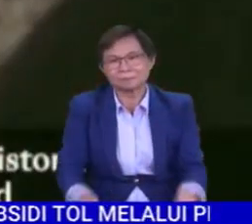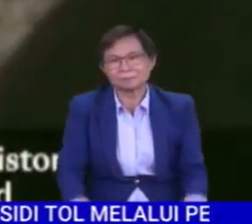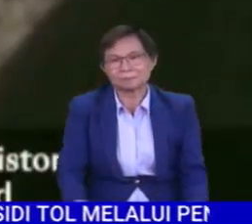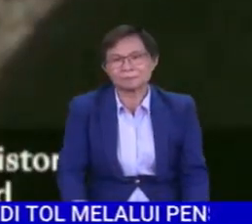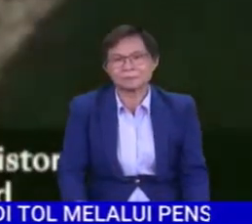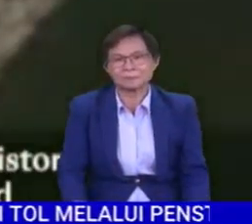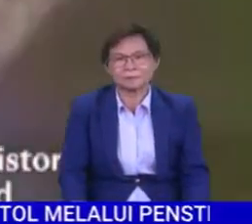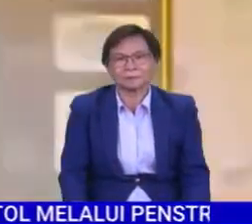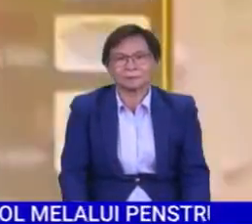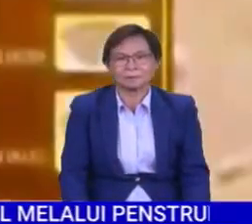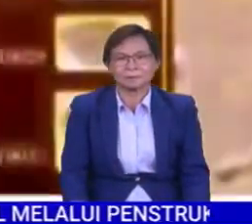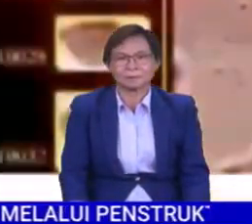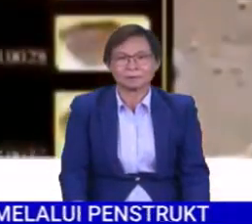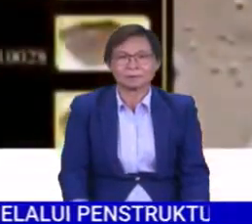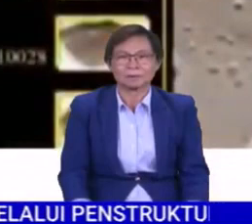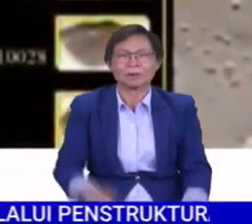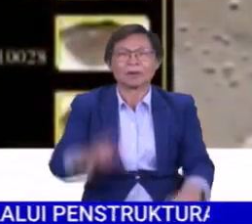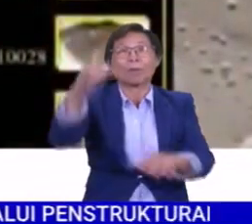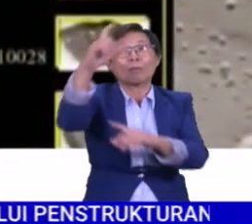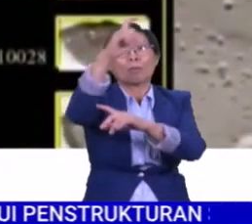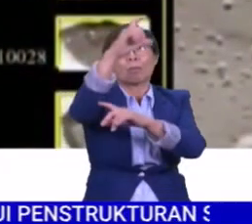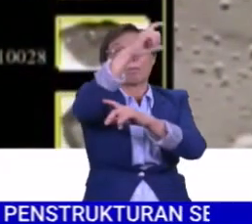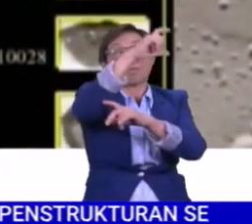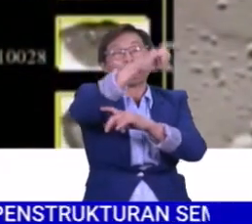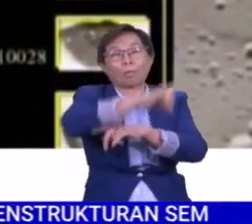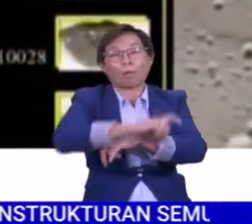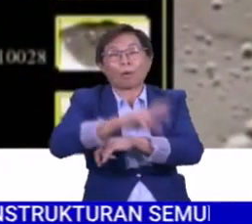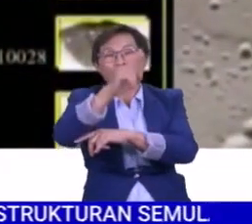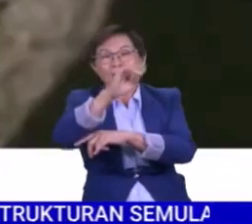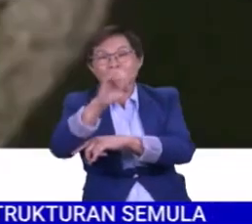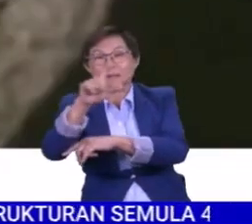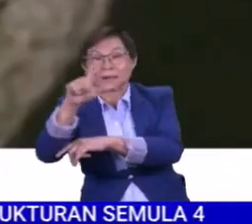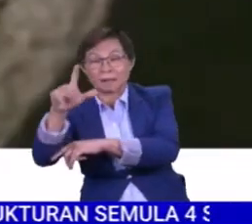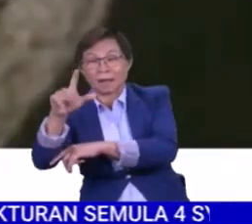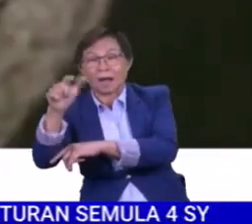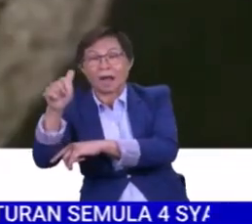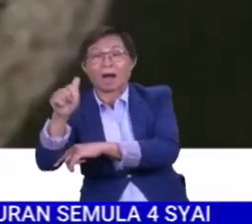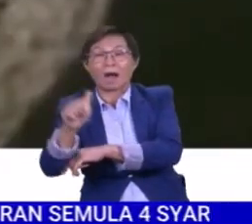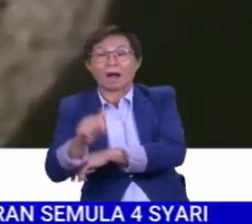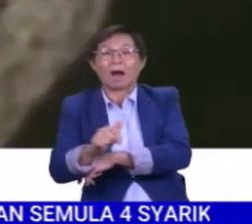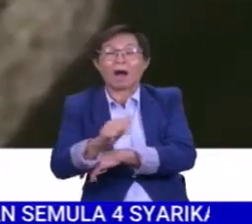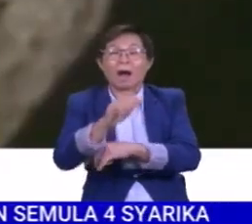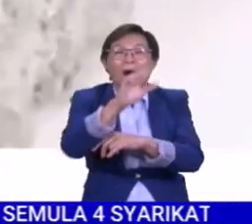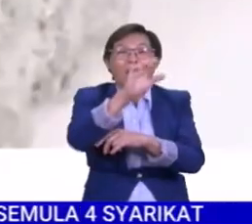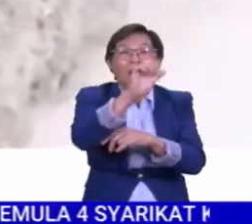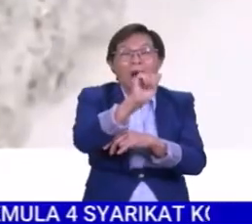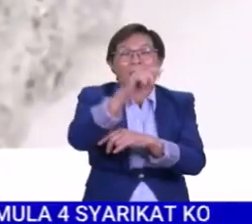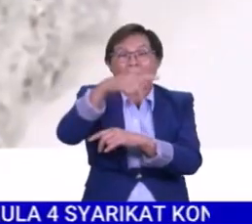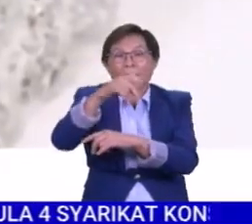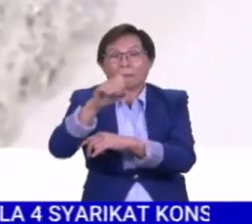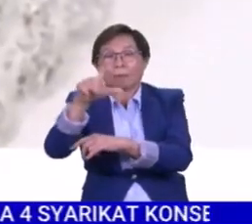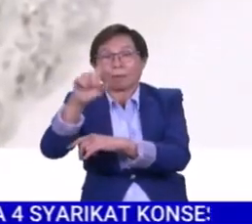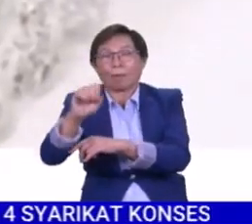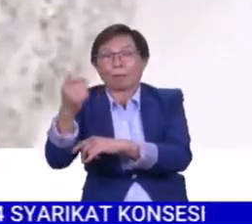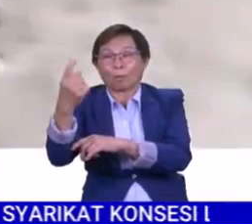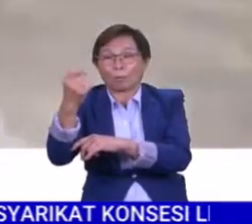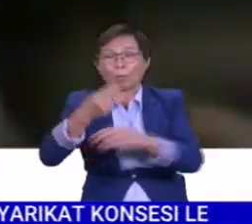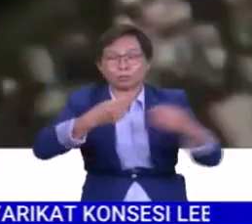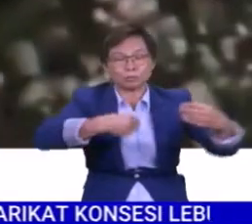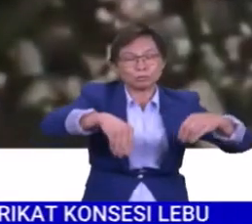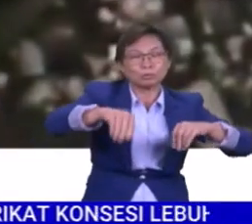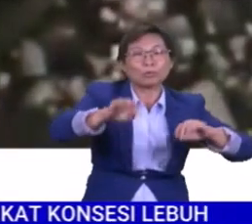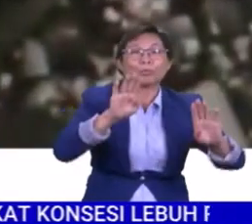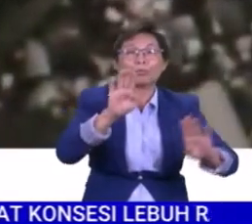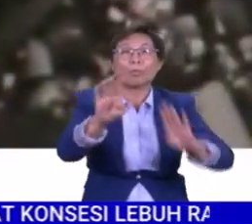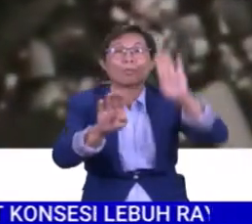Faizah debu bulan ya dikumpul oleh Deal Armstrong sepanjang misi Apollo ilefen tahun 1969 akan dilelang pada